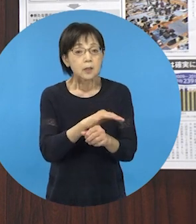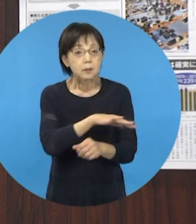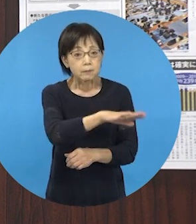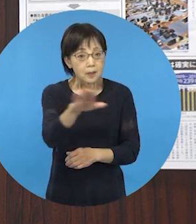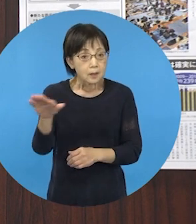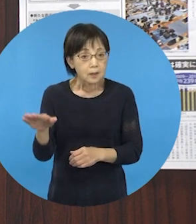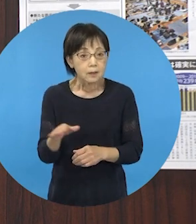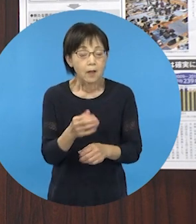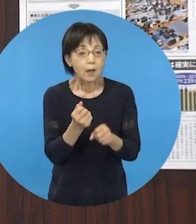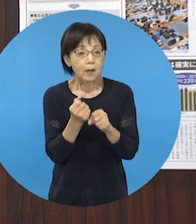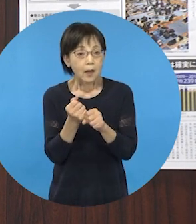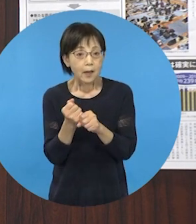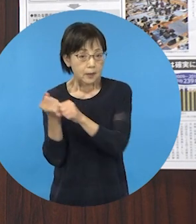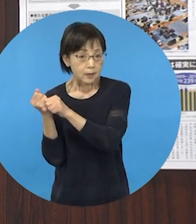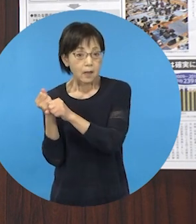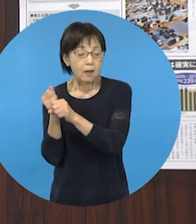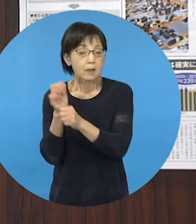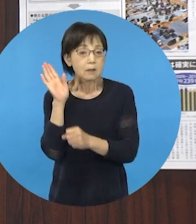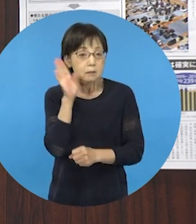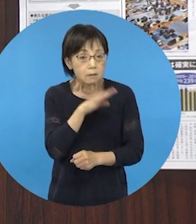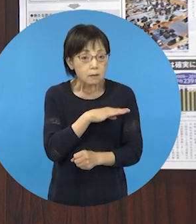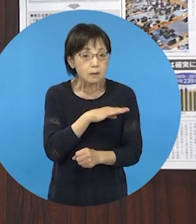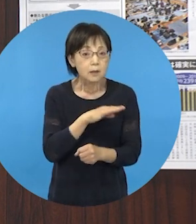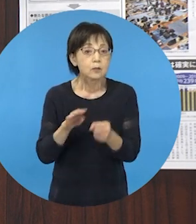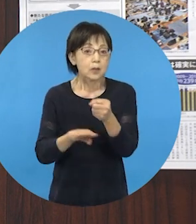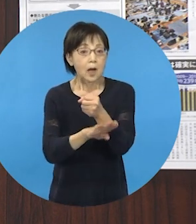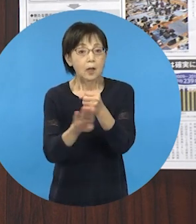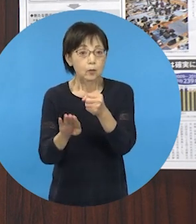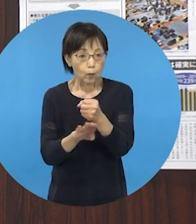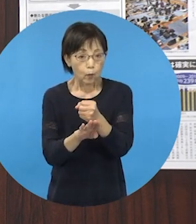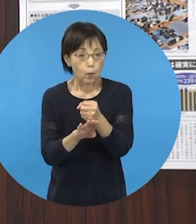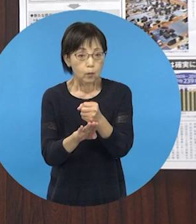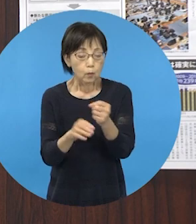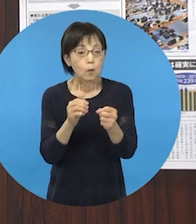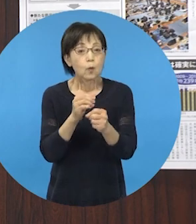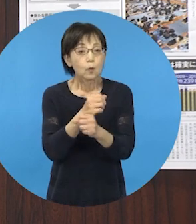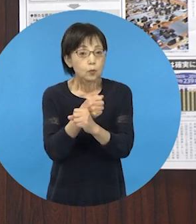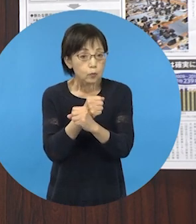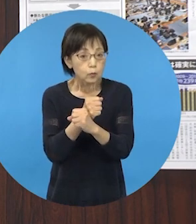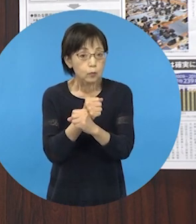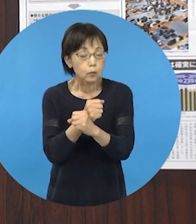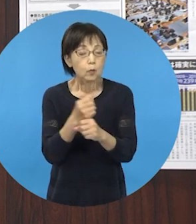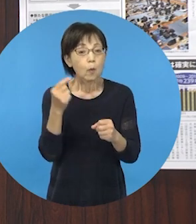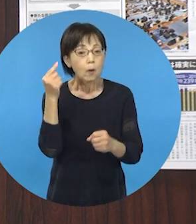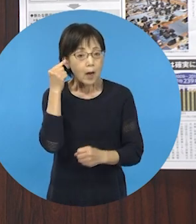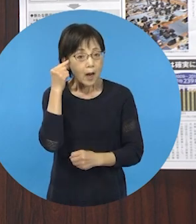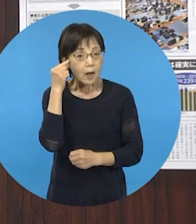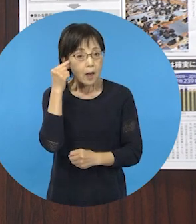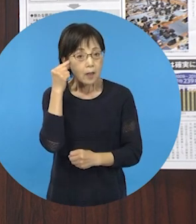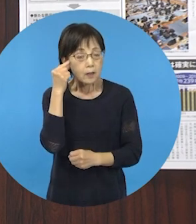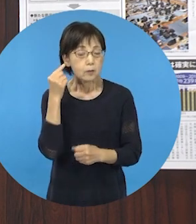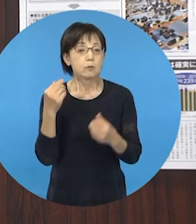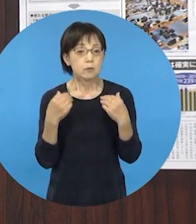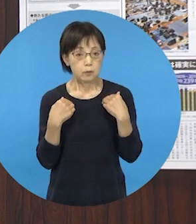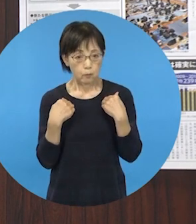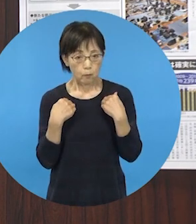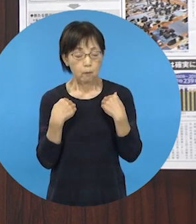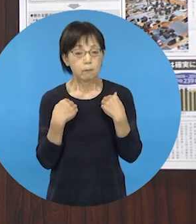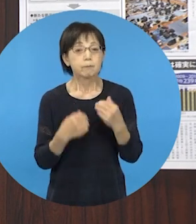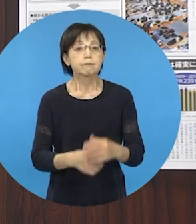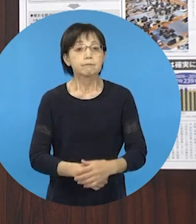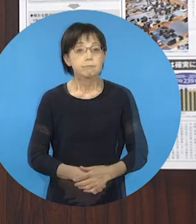状況にある方でも避難しやすい環境や仕組みを 整えることが必要となり